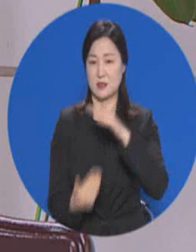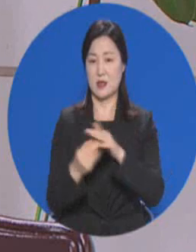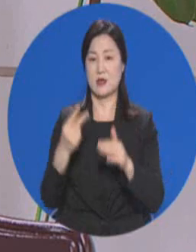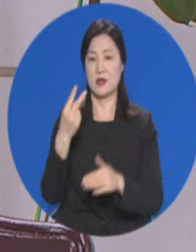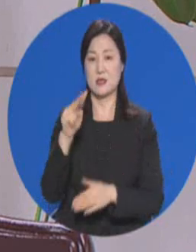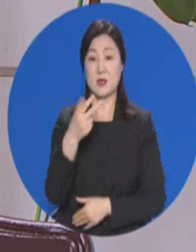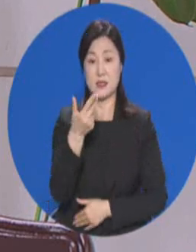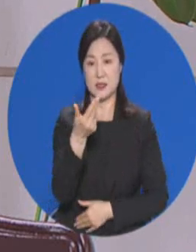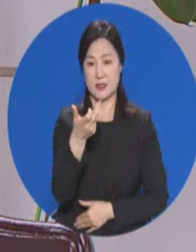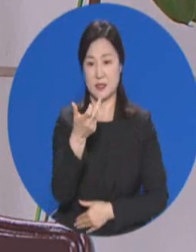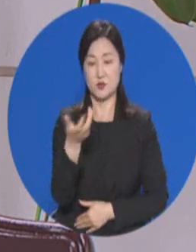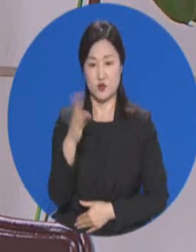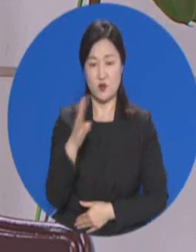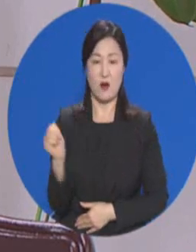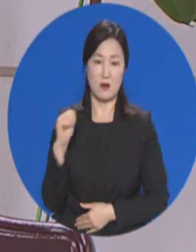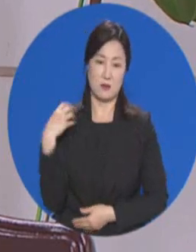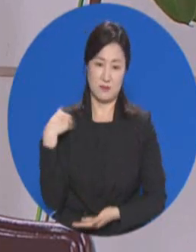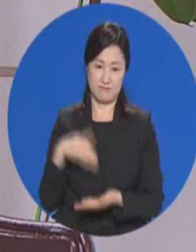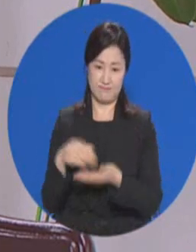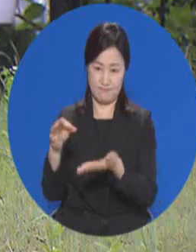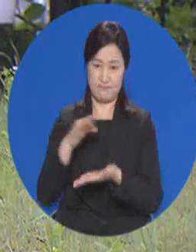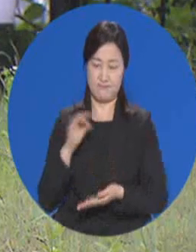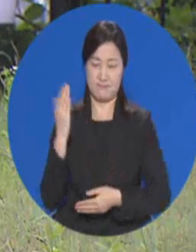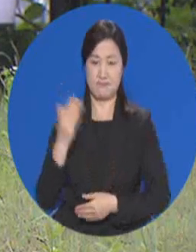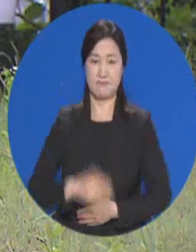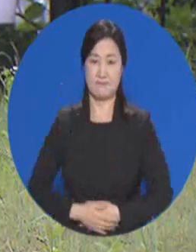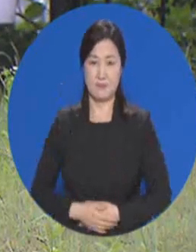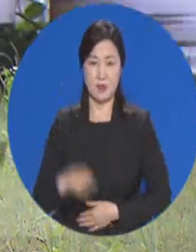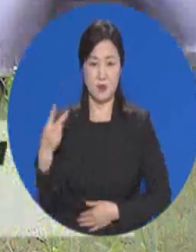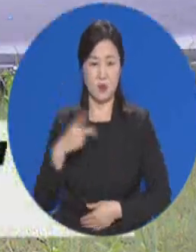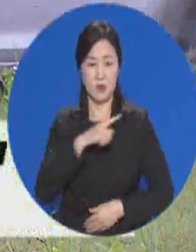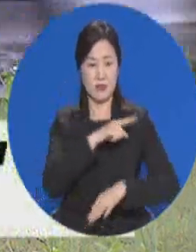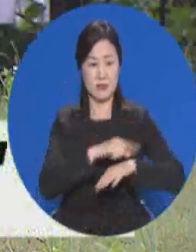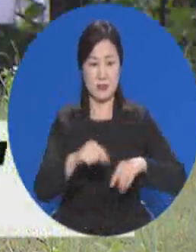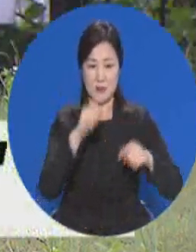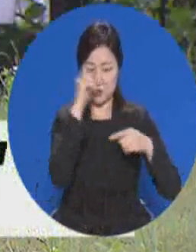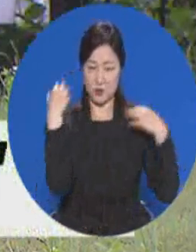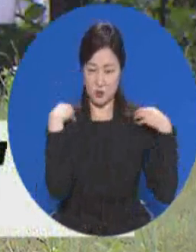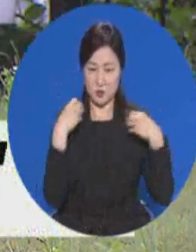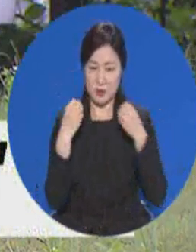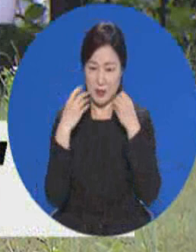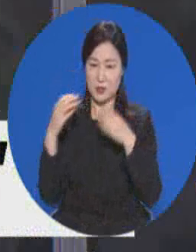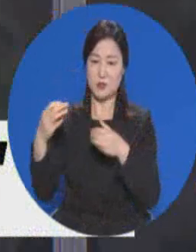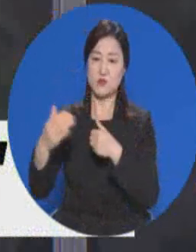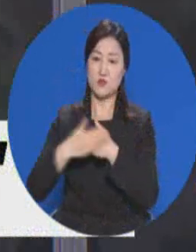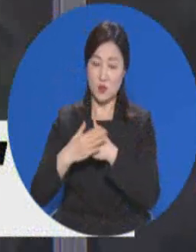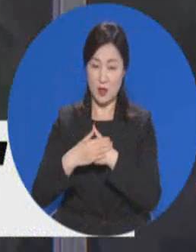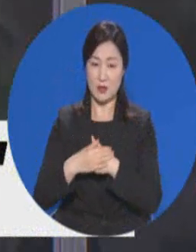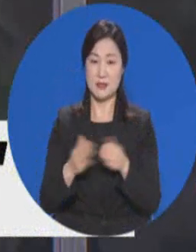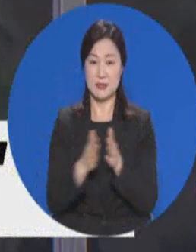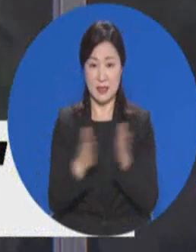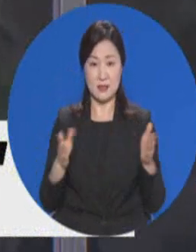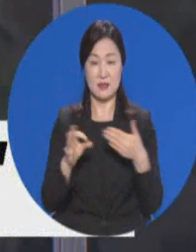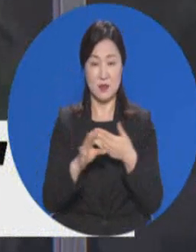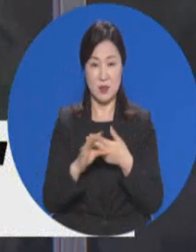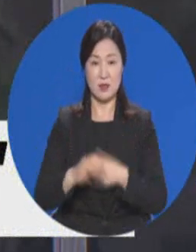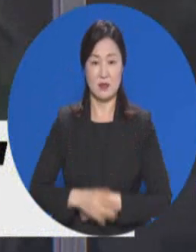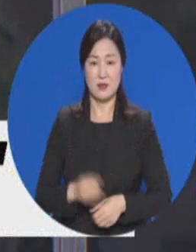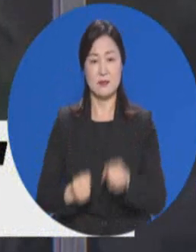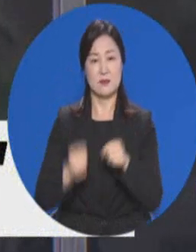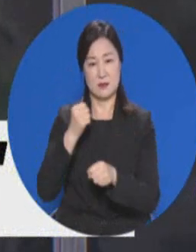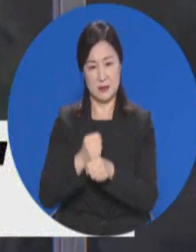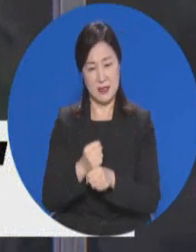원의 횡령금을 돌려받을 수 있게 됩니다. 여기에 지방정부나 새로운 후원자가 재정 후원을 해준다면